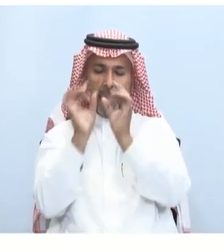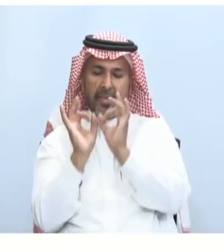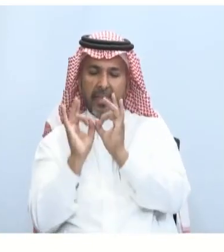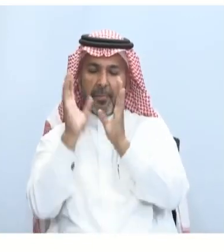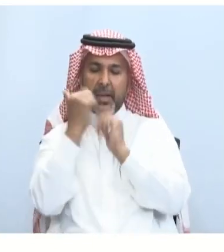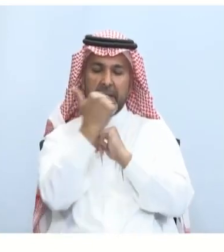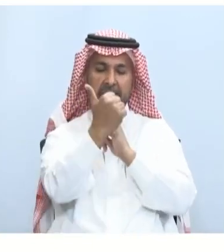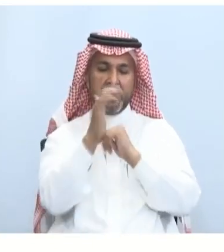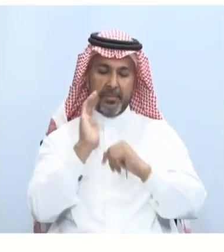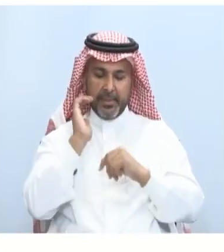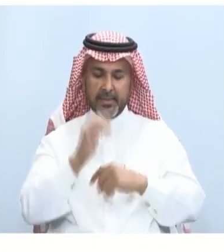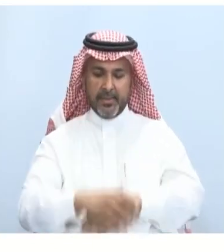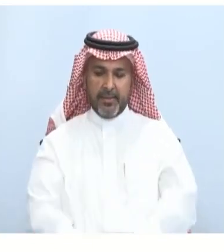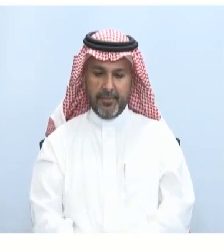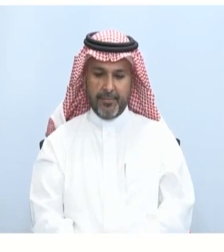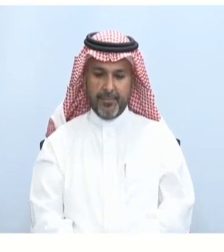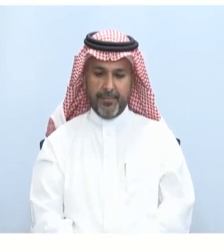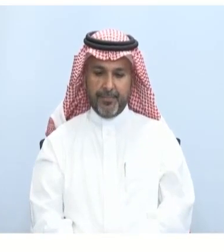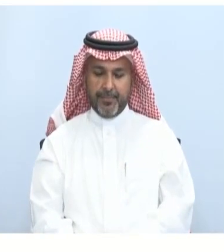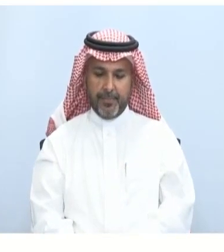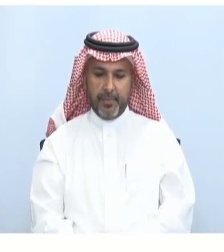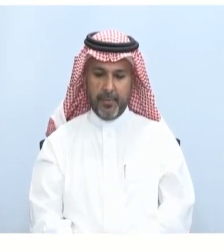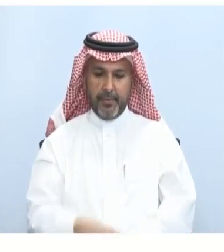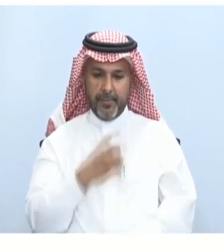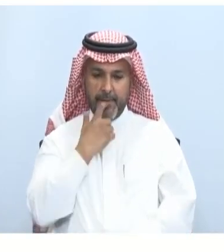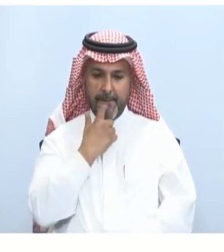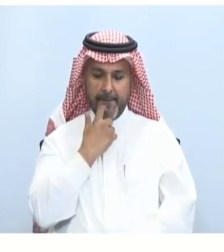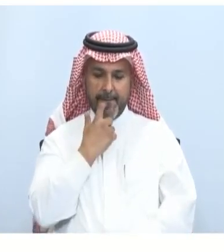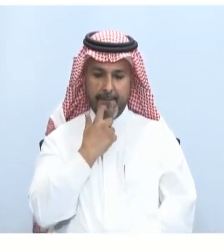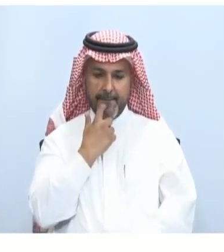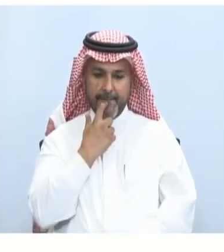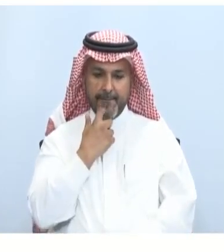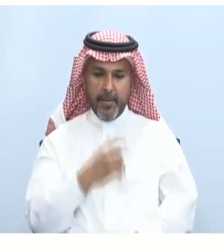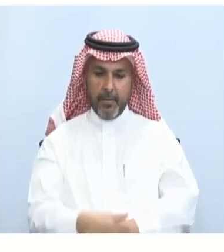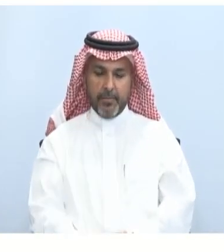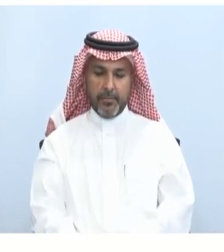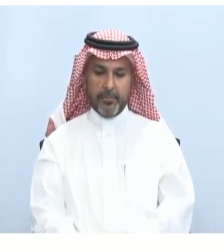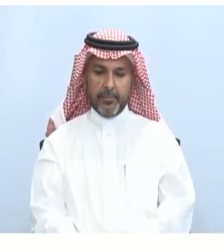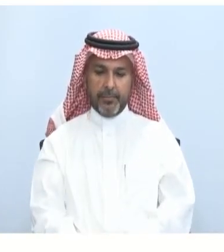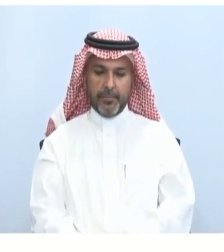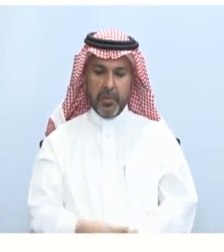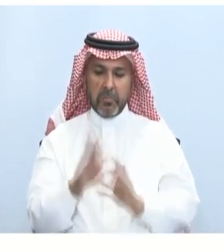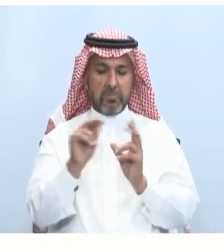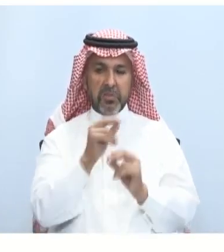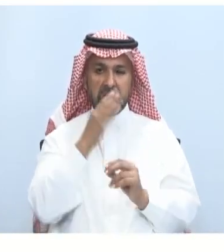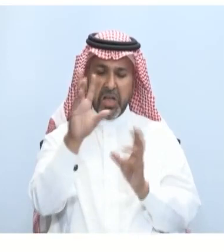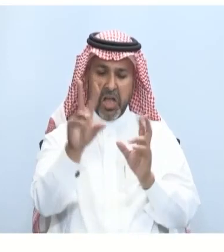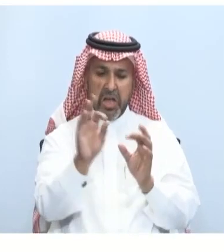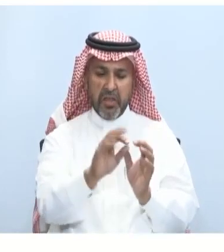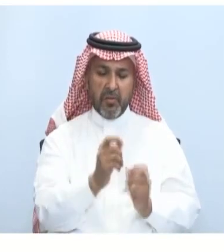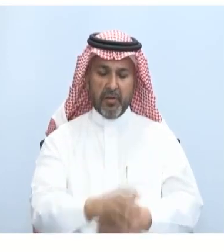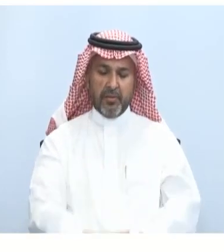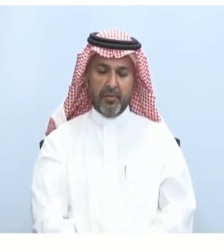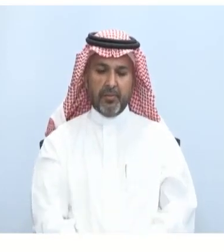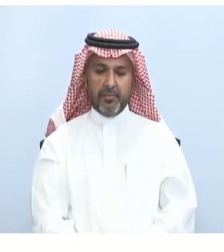هنا جذر سالب واحد اللي هي اي جذر 6 تربيع راح تكون سته وجذر سته راح تنزل جذر سته راح يكون الناتج